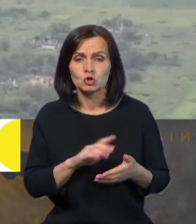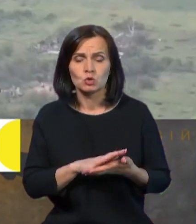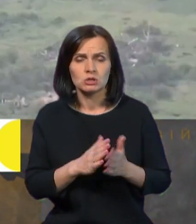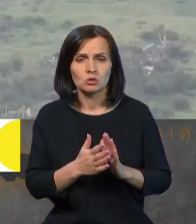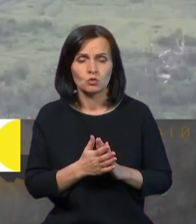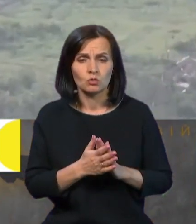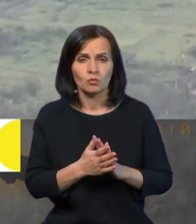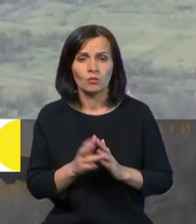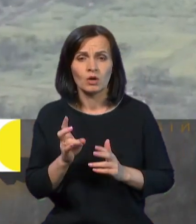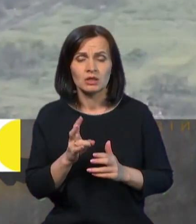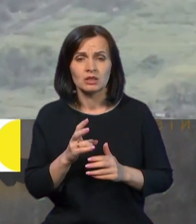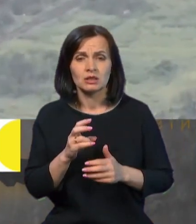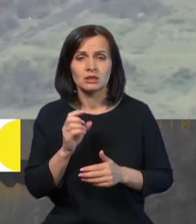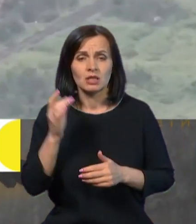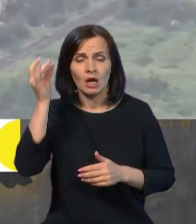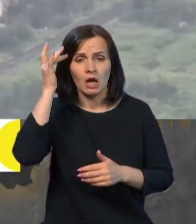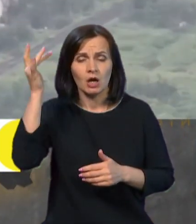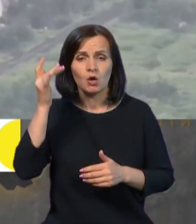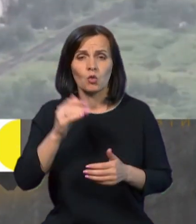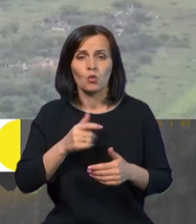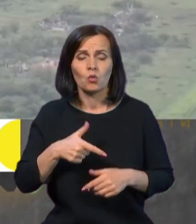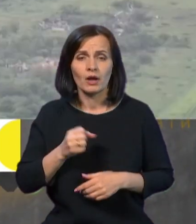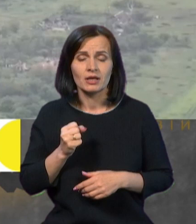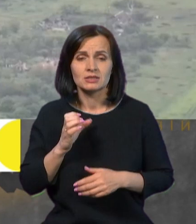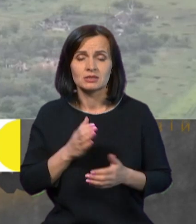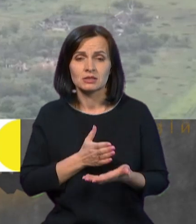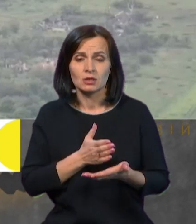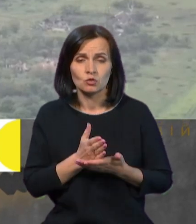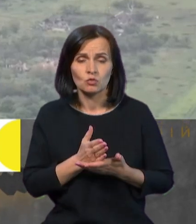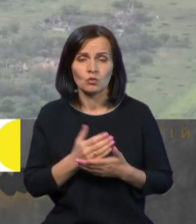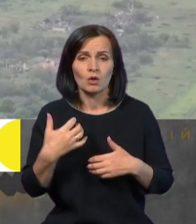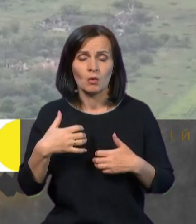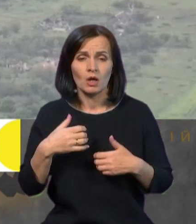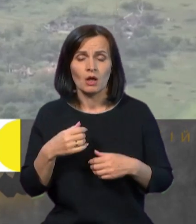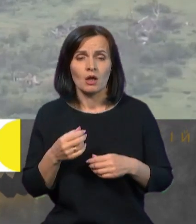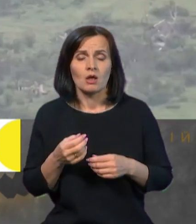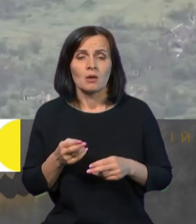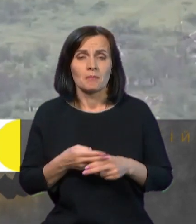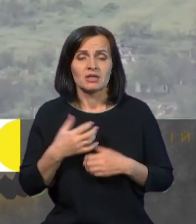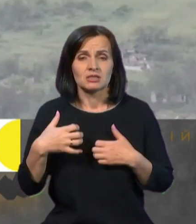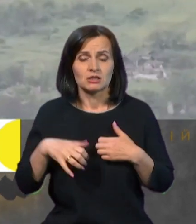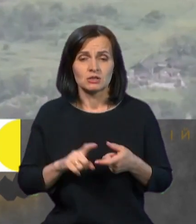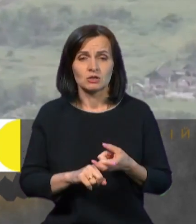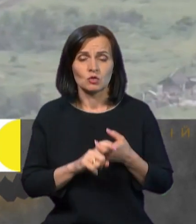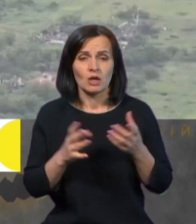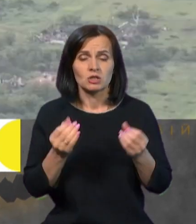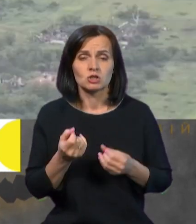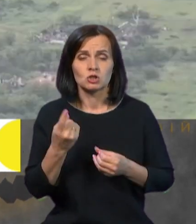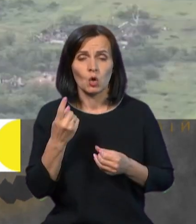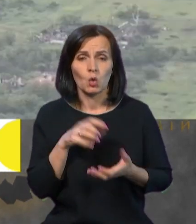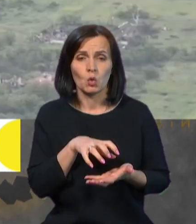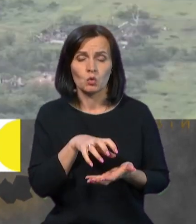ситуація на Каховській ГЕС, вона напряму і опосередковано зв'язана з ще одним об'єктом